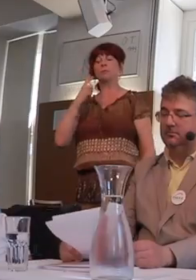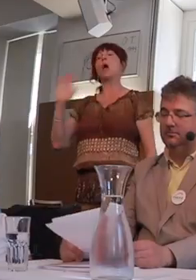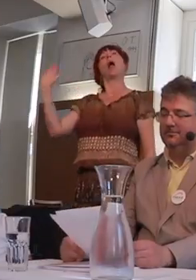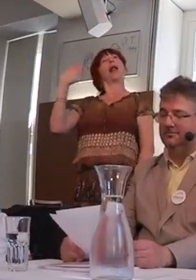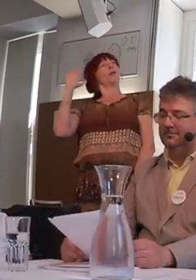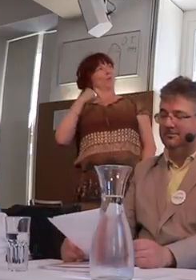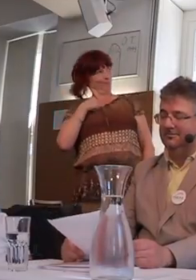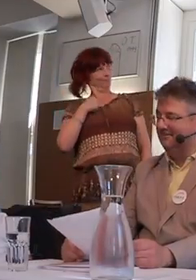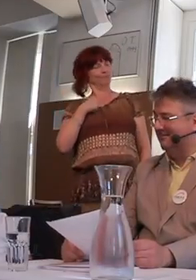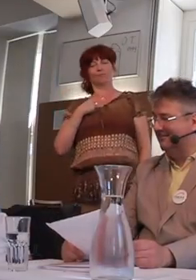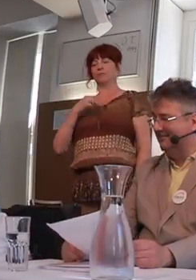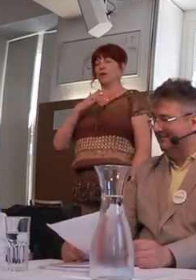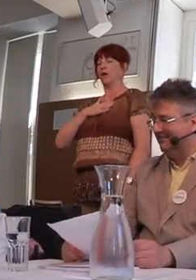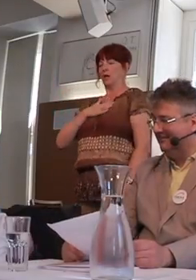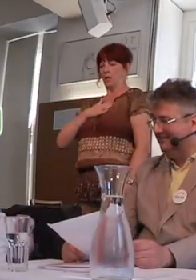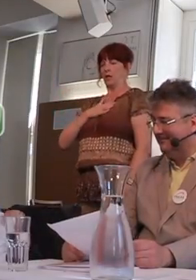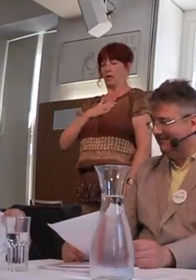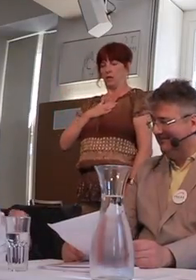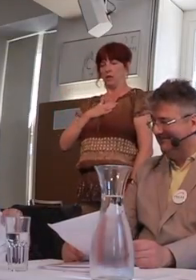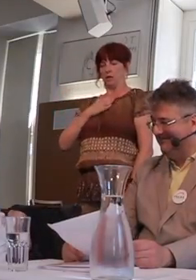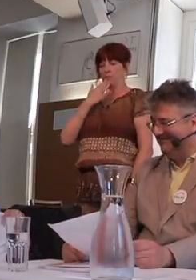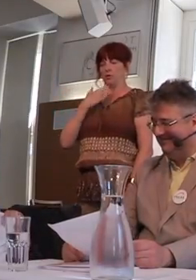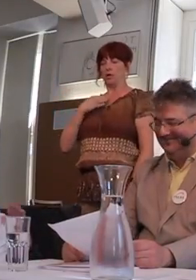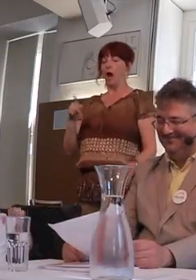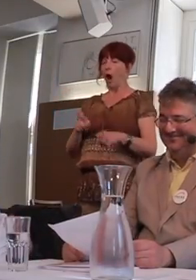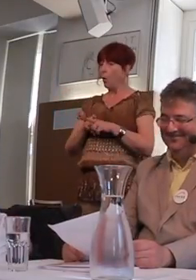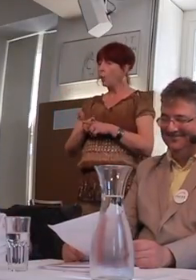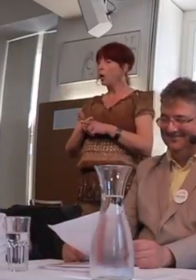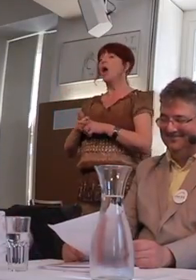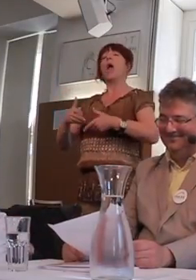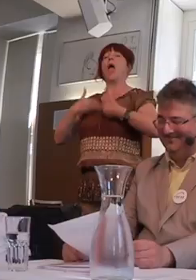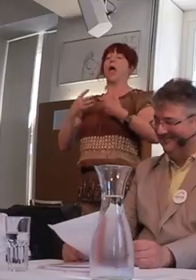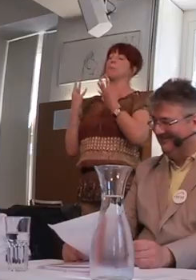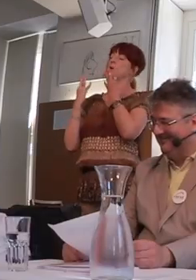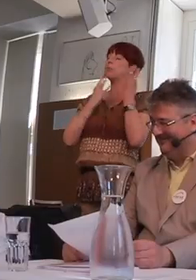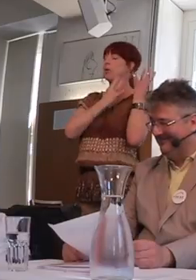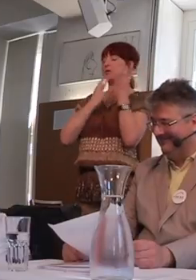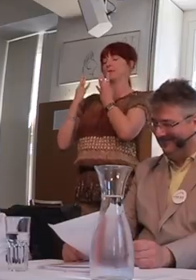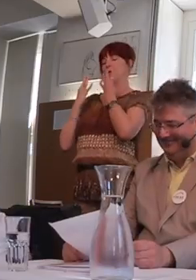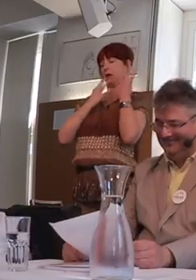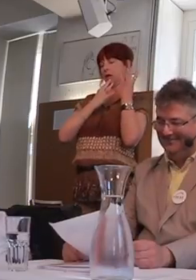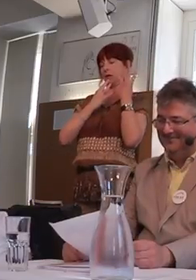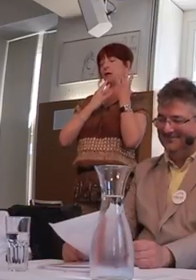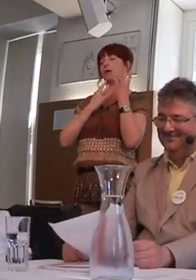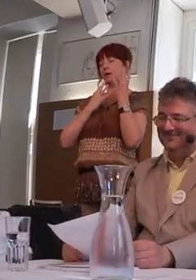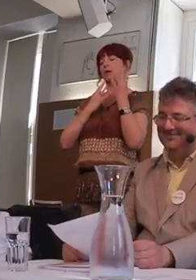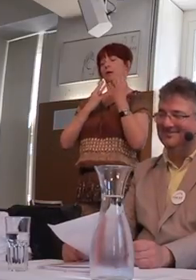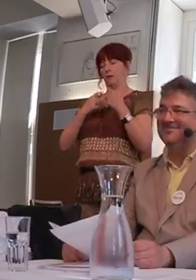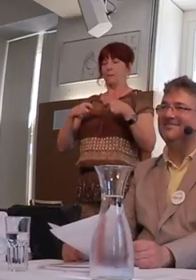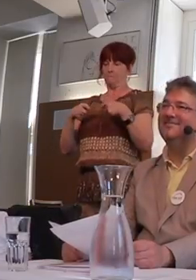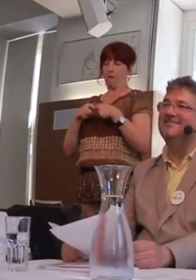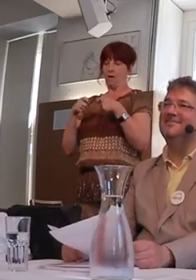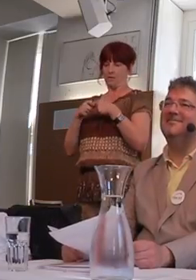Hallo, das auch von meiner Seite mal Happy Birthday. Ich singe nicht, weil es wird den Äther platzen